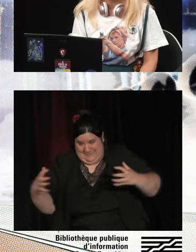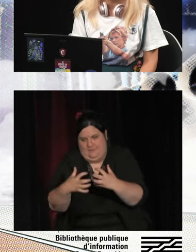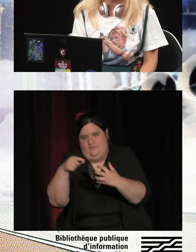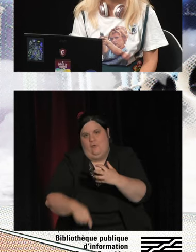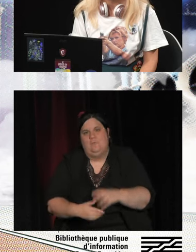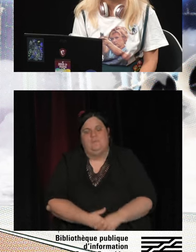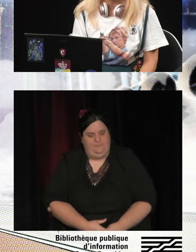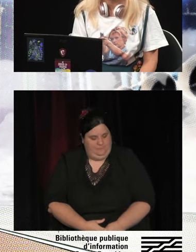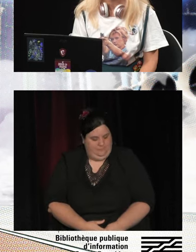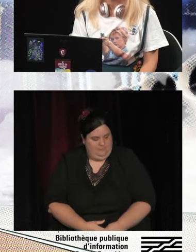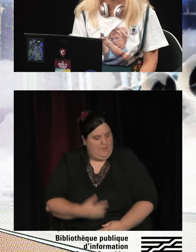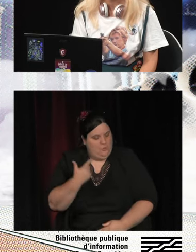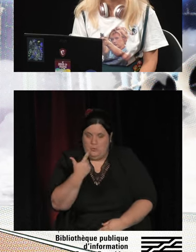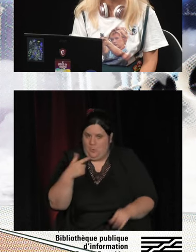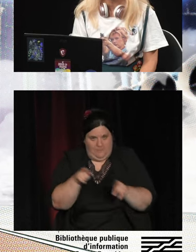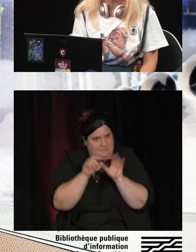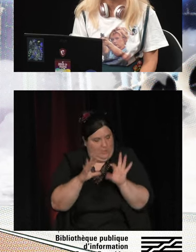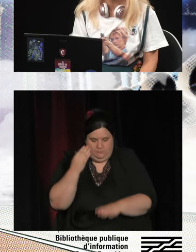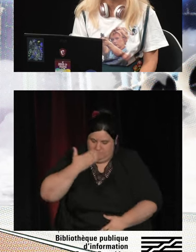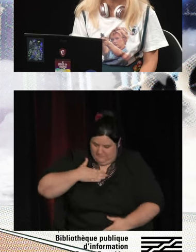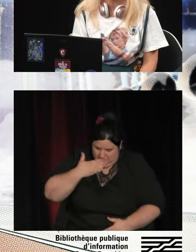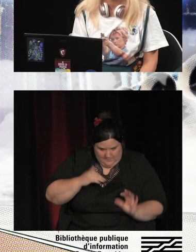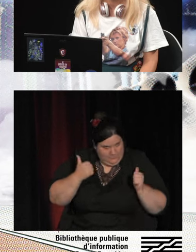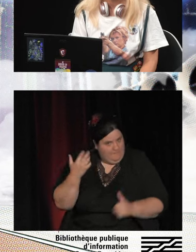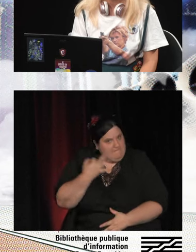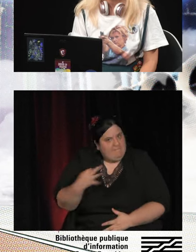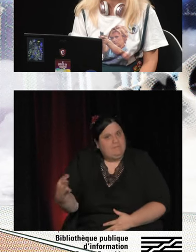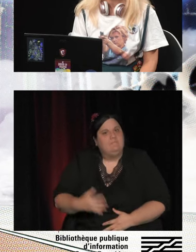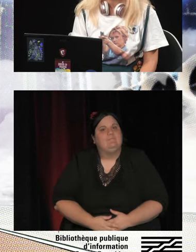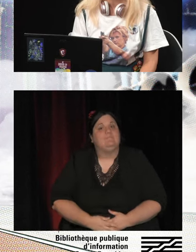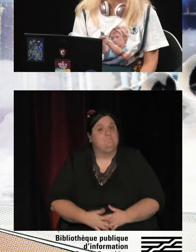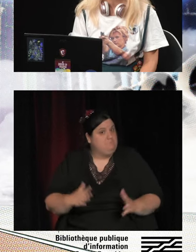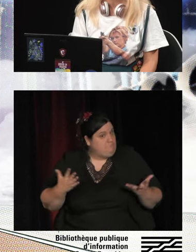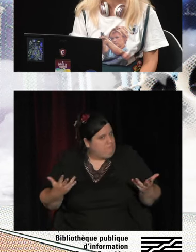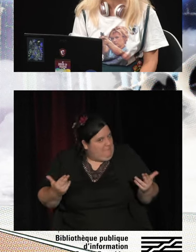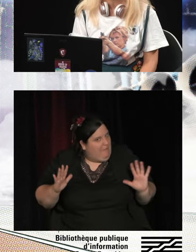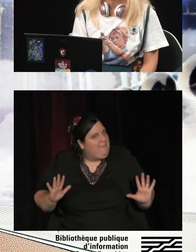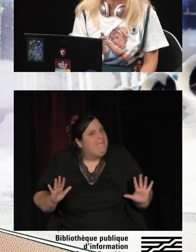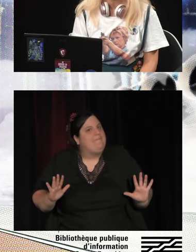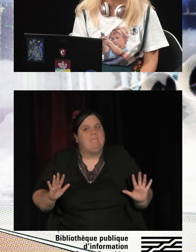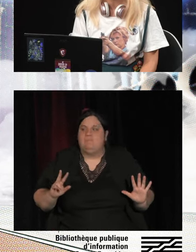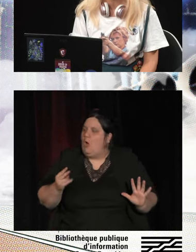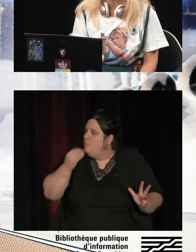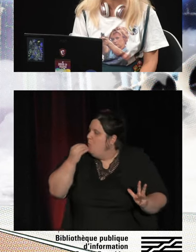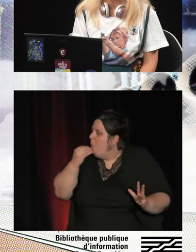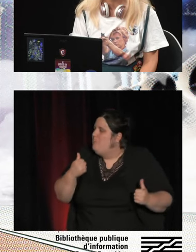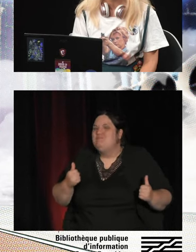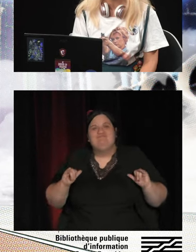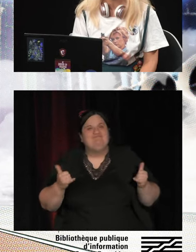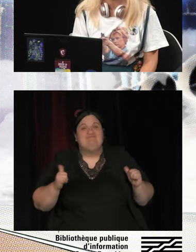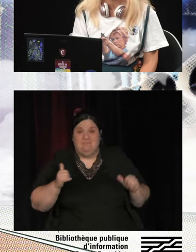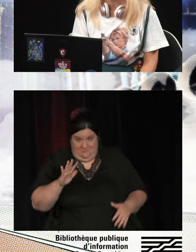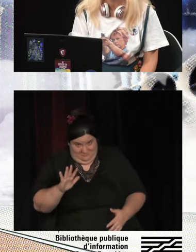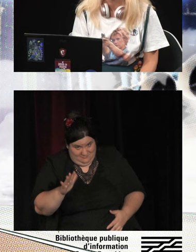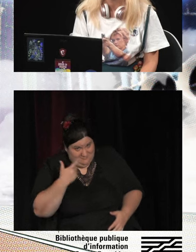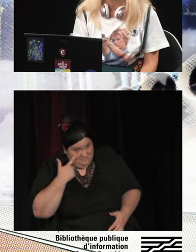Lui, on va pouvoir en tuer deux d'un coup, c'est très bien. Lui, c'est très bien aussi. Jusqu'ici, ça va, hein. Et donc vous vous dites, bah c'est bien, on est tranquille. Mais sauf